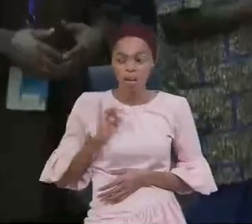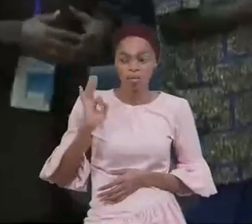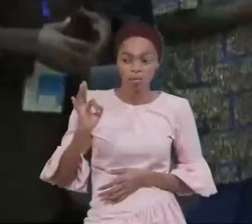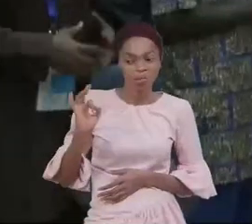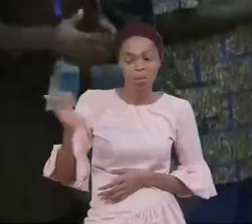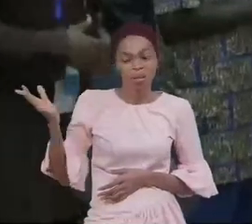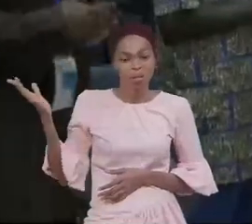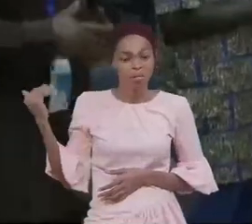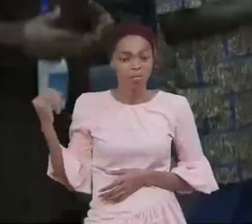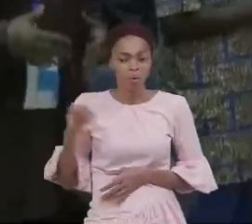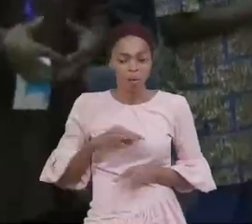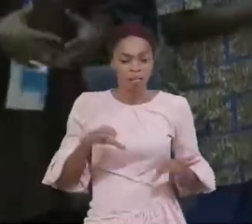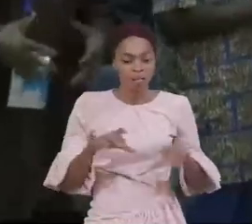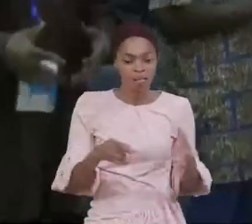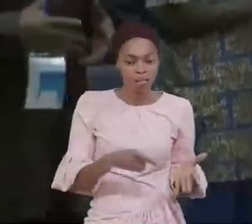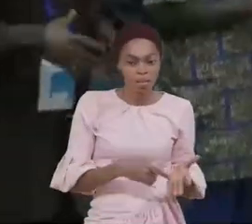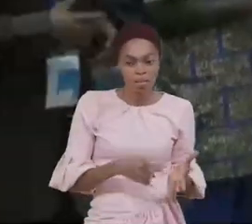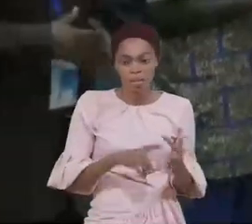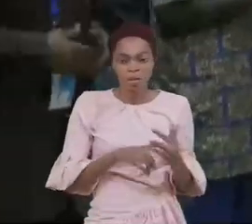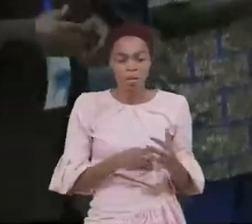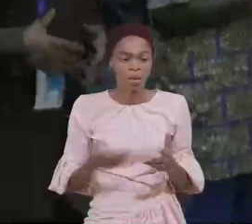À ce que j'ai fait au commencement.